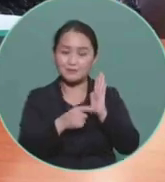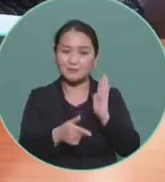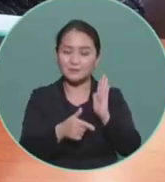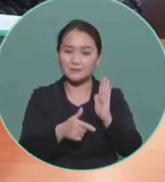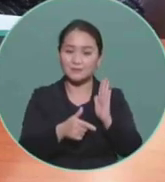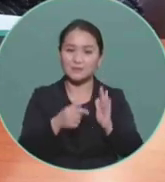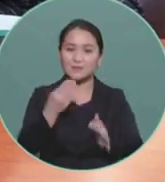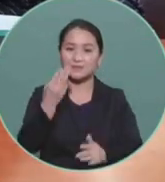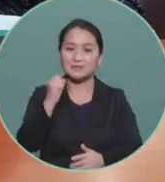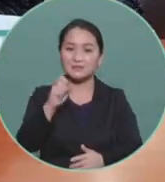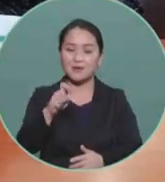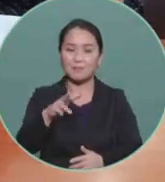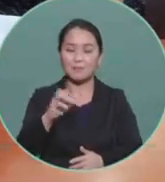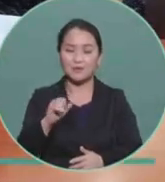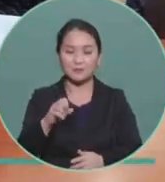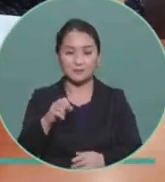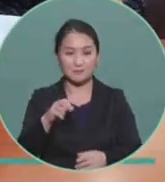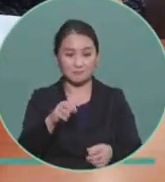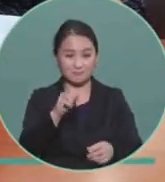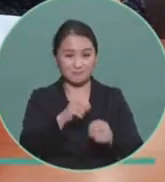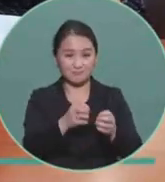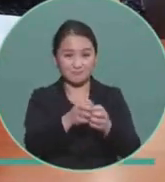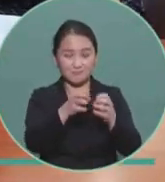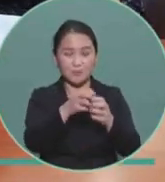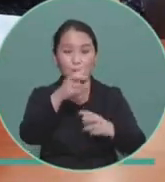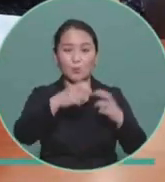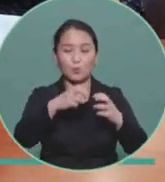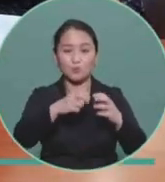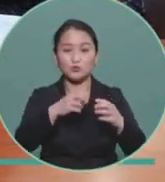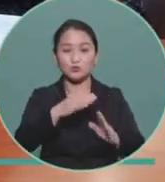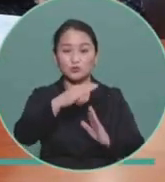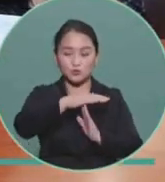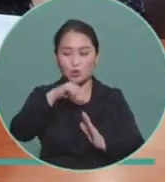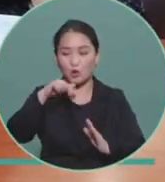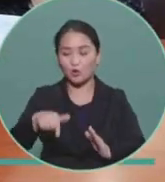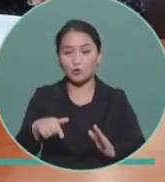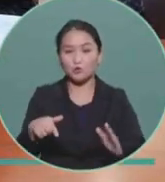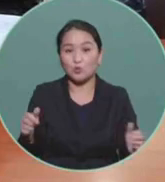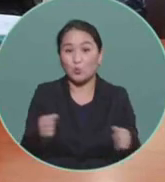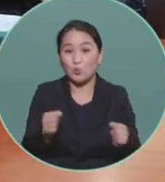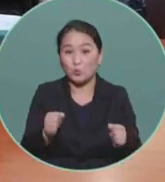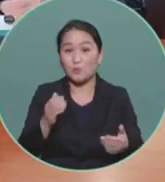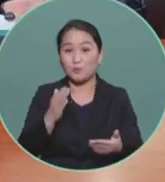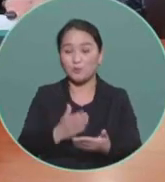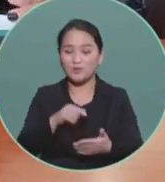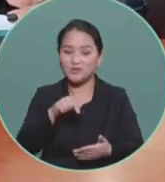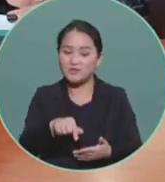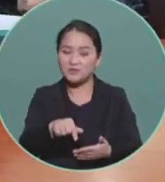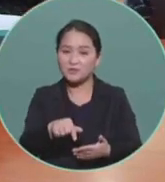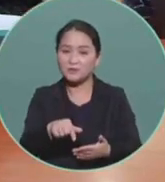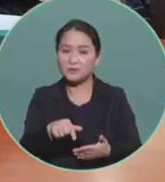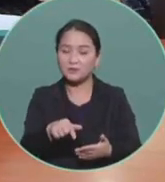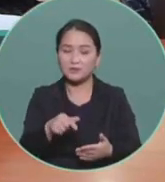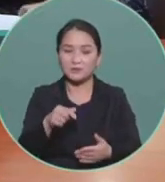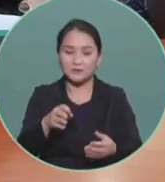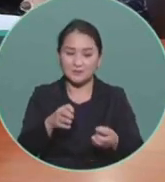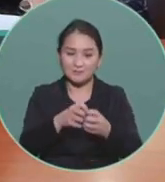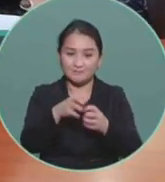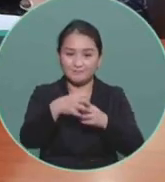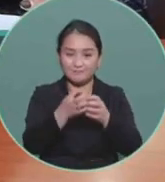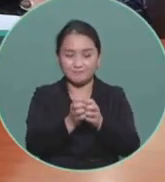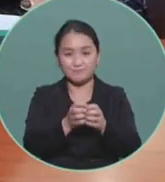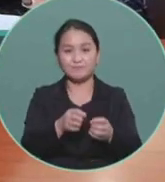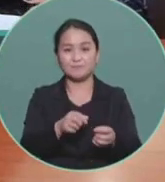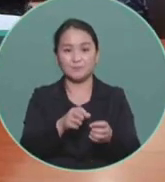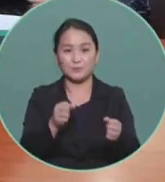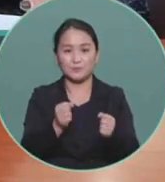хэрэглээг бол тогтоочихсон байгаа шүү дээ тийм. Тэгэхээр одоо өнөөдрийн байдлаар хэд гадаа бол нэхэд өгөөтөн шүү дээ тийм. Тэгэхээр яг энэ нөхцөлд шахмал төлшийг